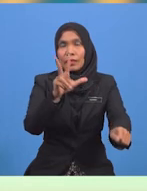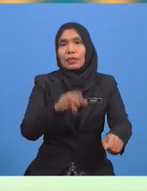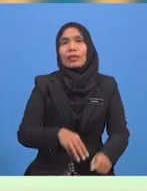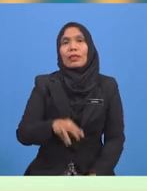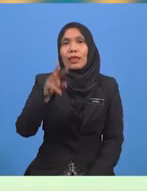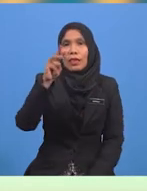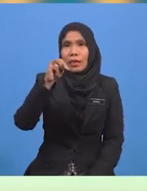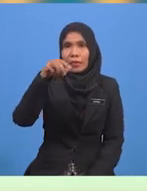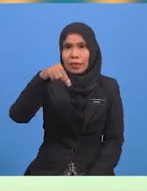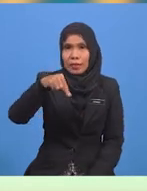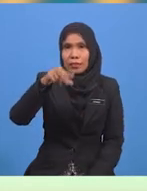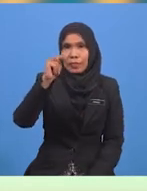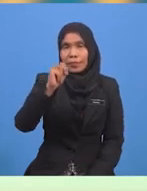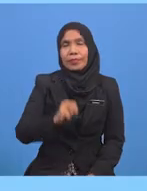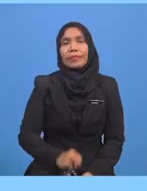Soalannya,